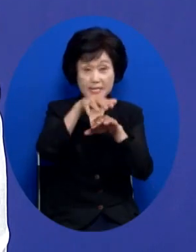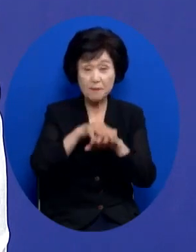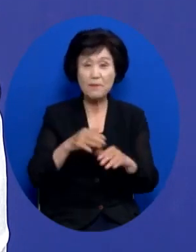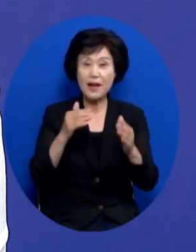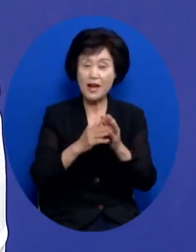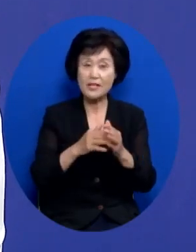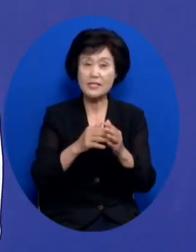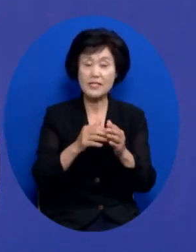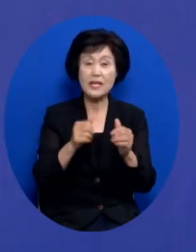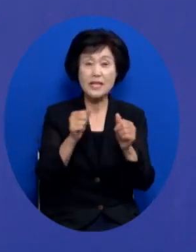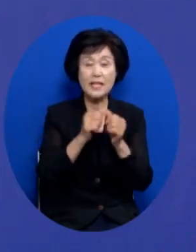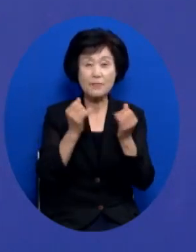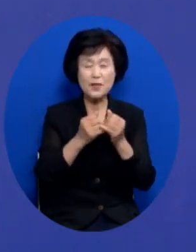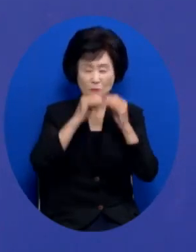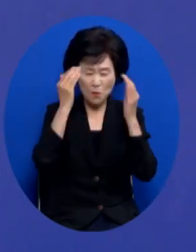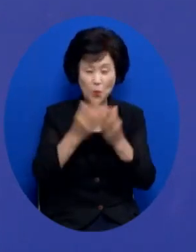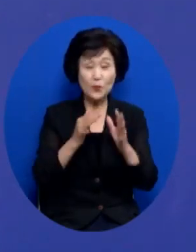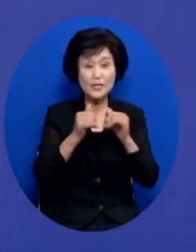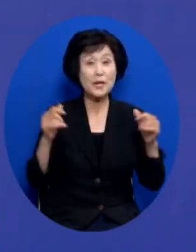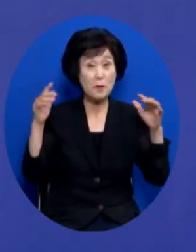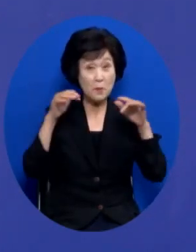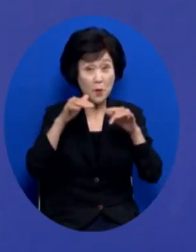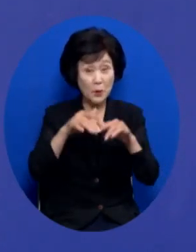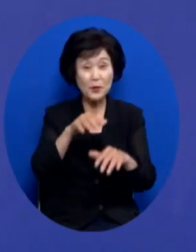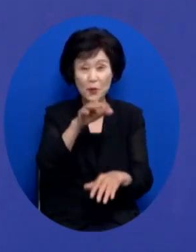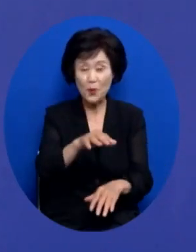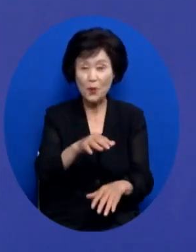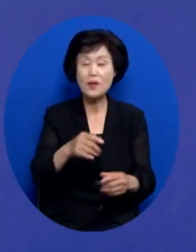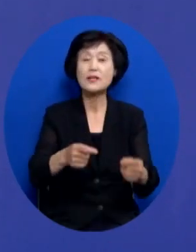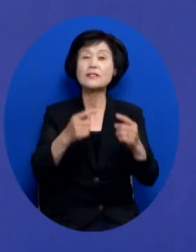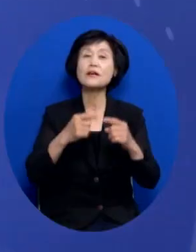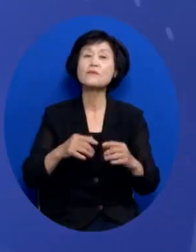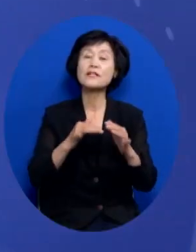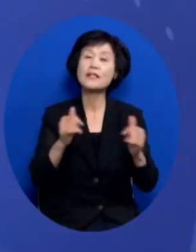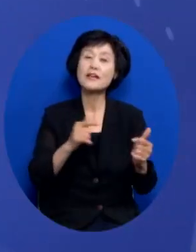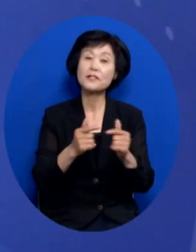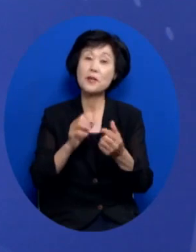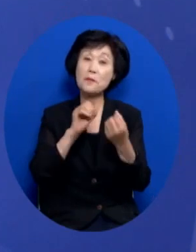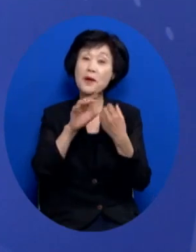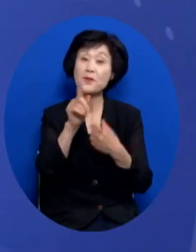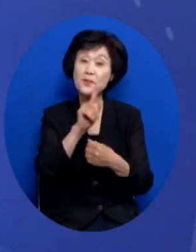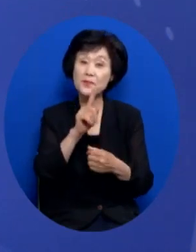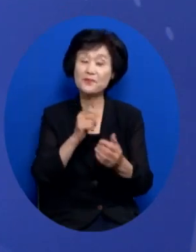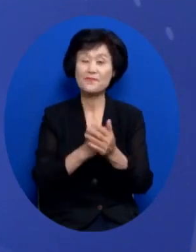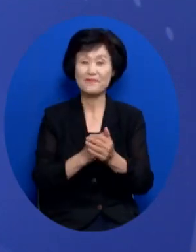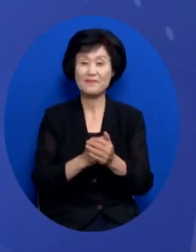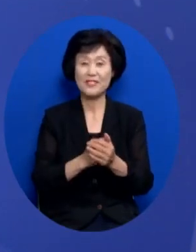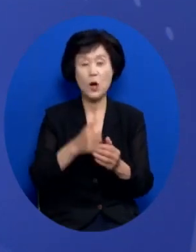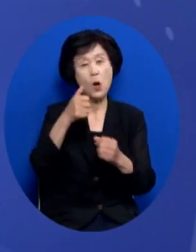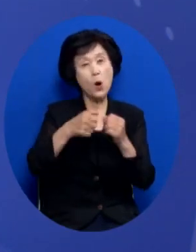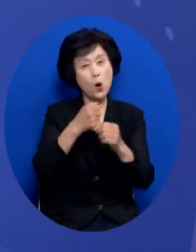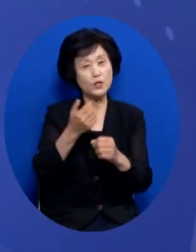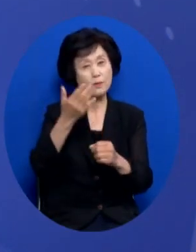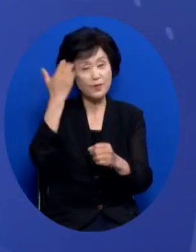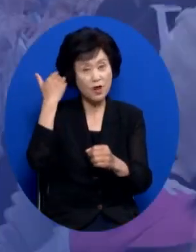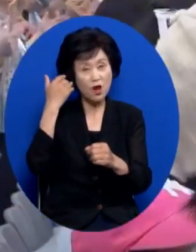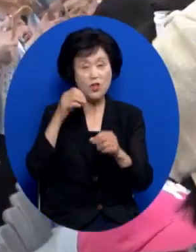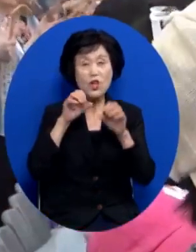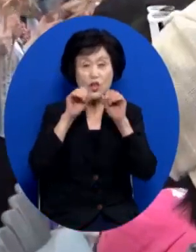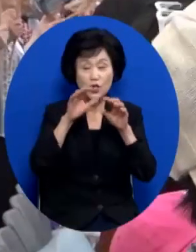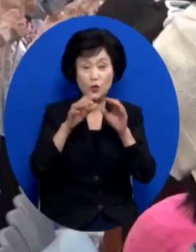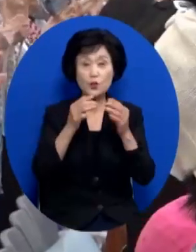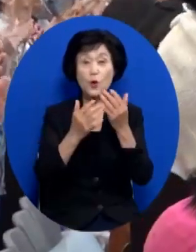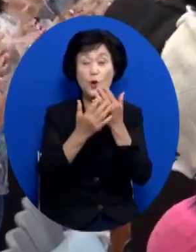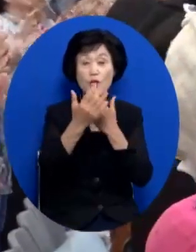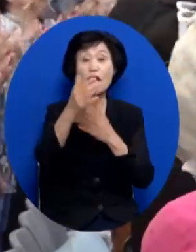같습니다. 장현숙 기자, 이 참가자들 반응은 어땠을까요? 네, 기념대회에는 50년 전 전도대회에 참석했던 이들도